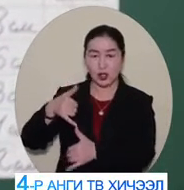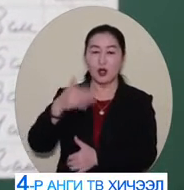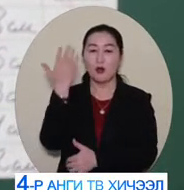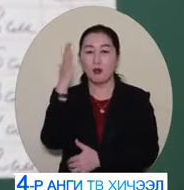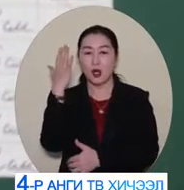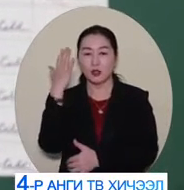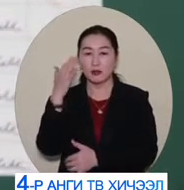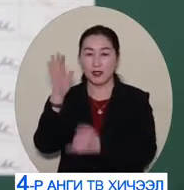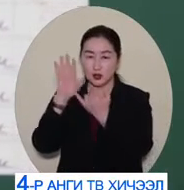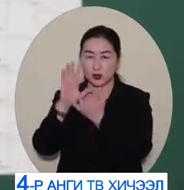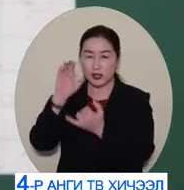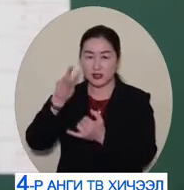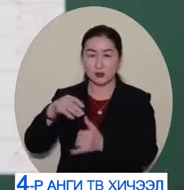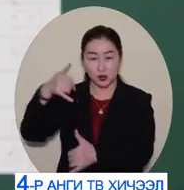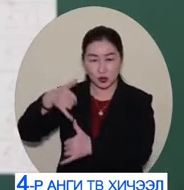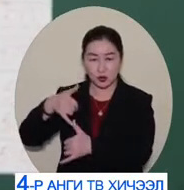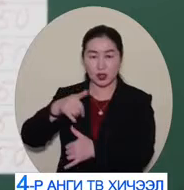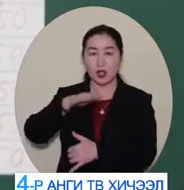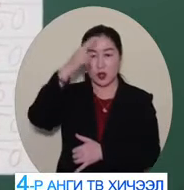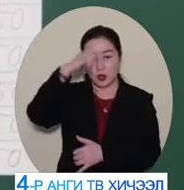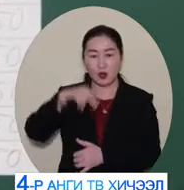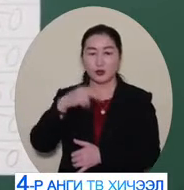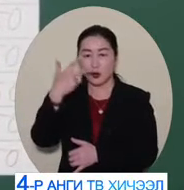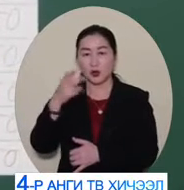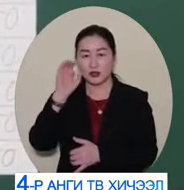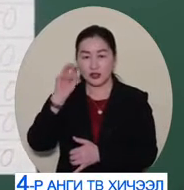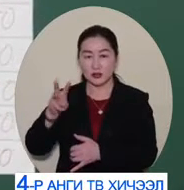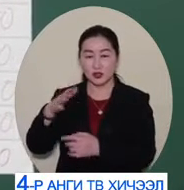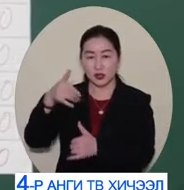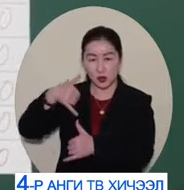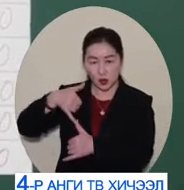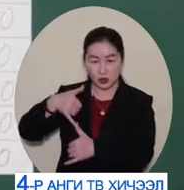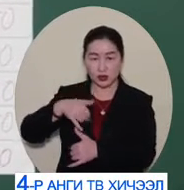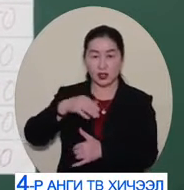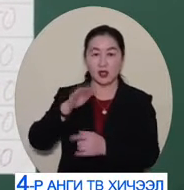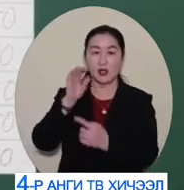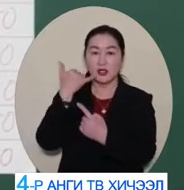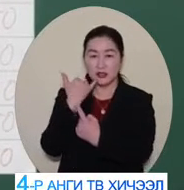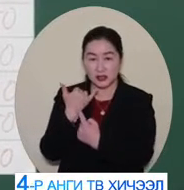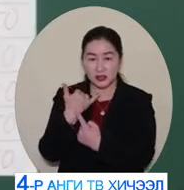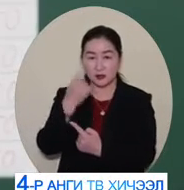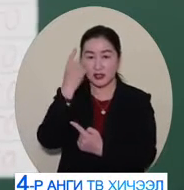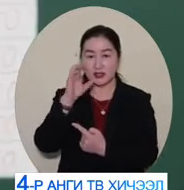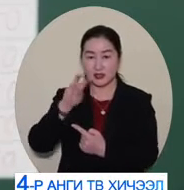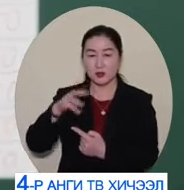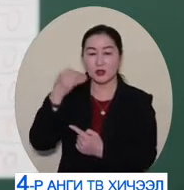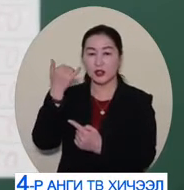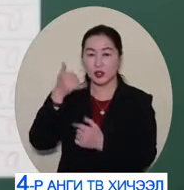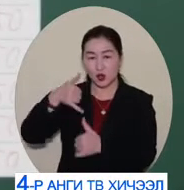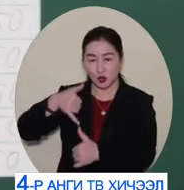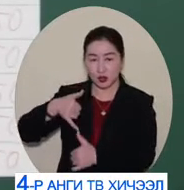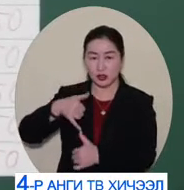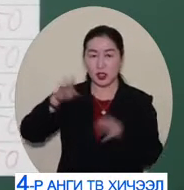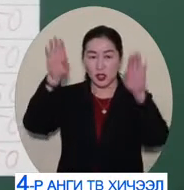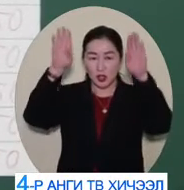байшин маань 8 см өндөртэй. Мод маань 6 см өндөртэй. Хүүхэд маань 3 см